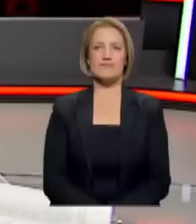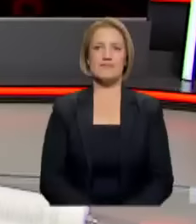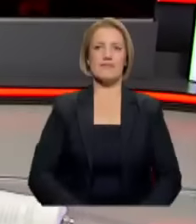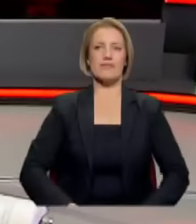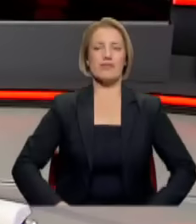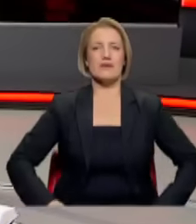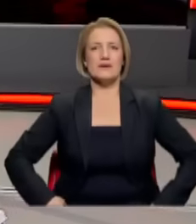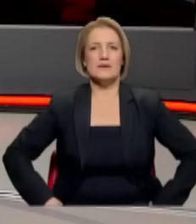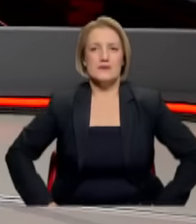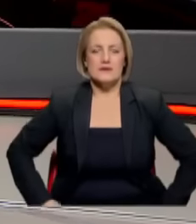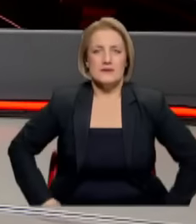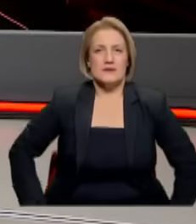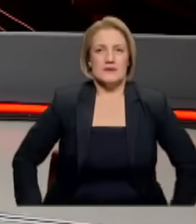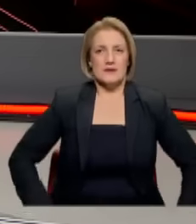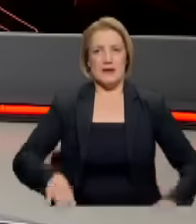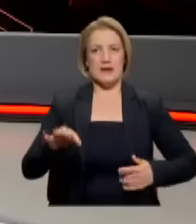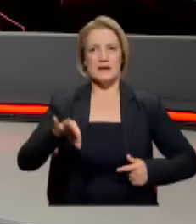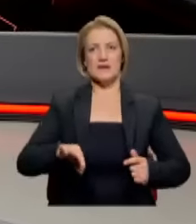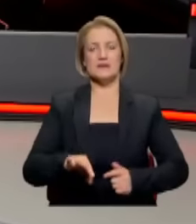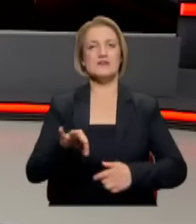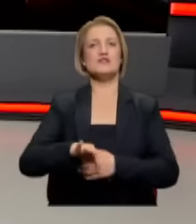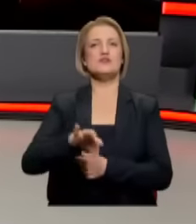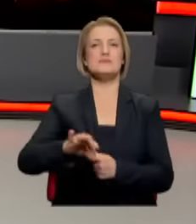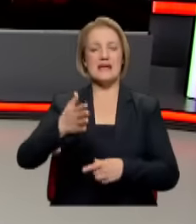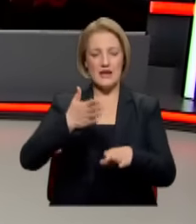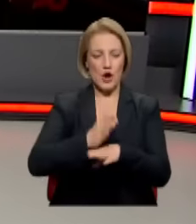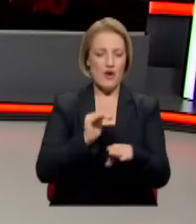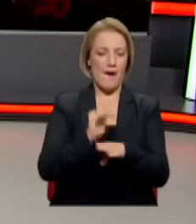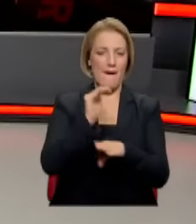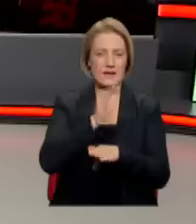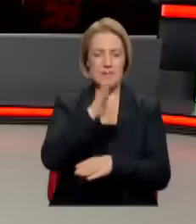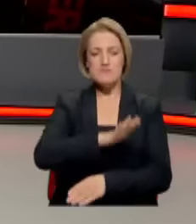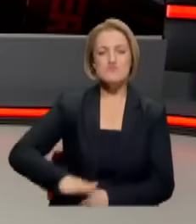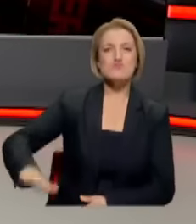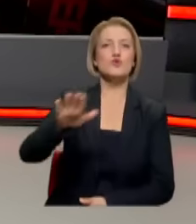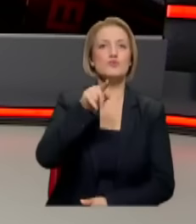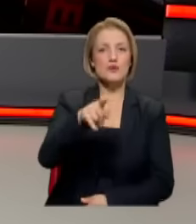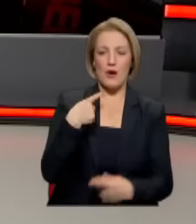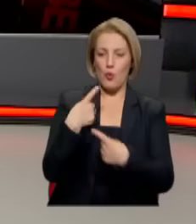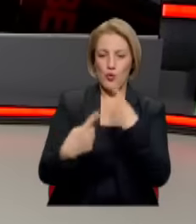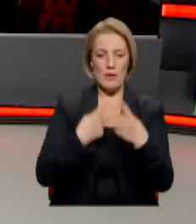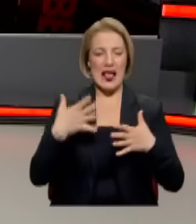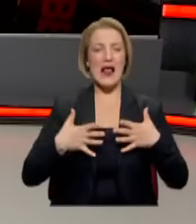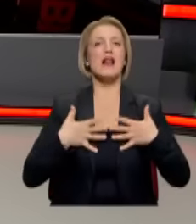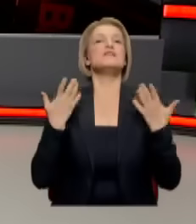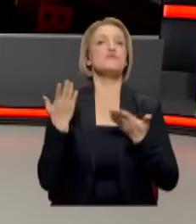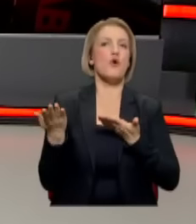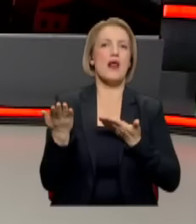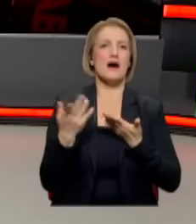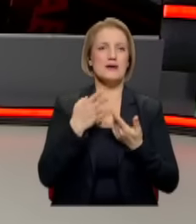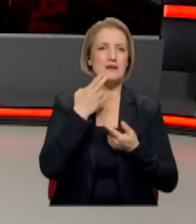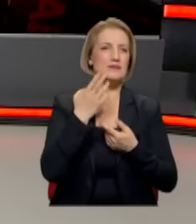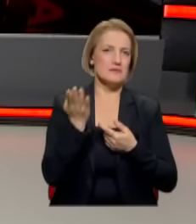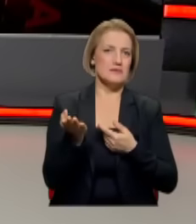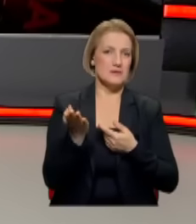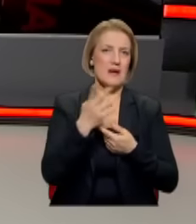gelelim vergi dilimiz Evet işte şimdi geldik gerçek hayata gerçek Bütün bunların konuşulmasını istemiyorlar Ya bu lakırdılar